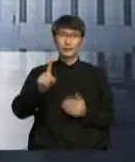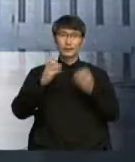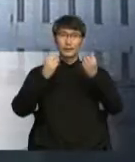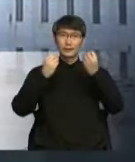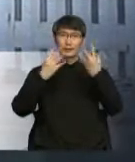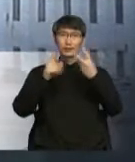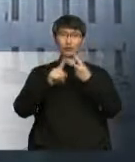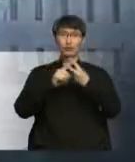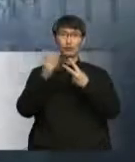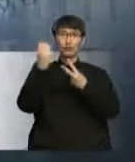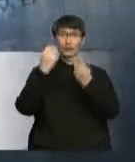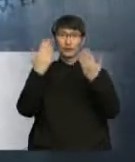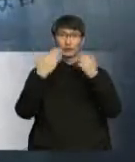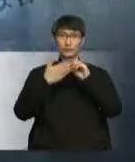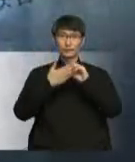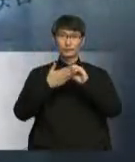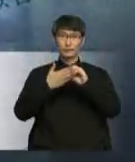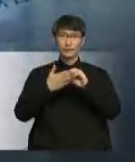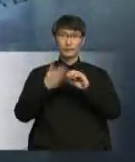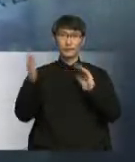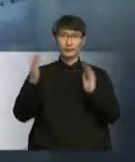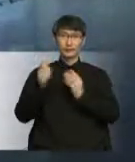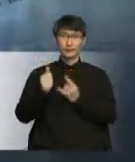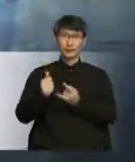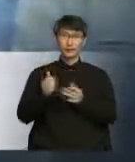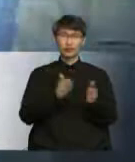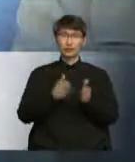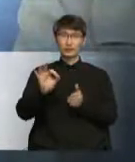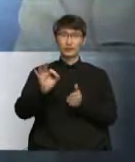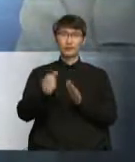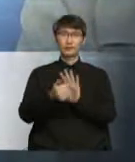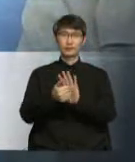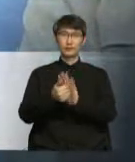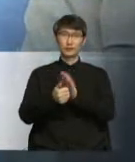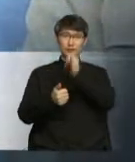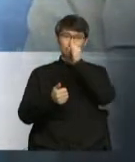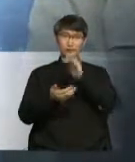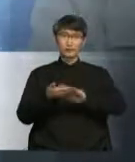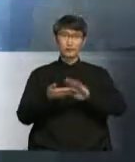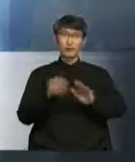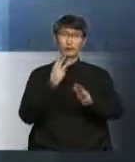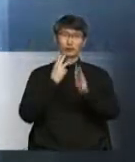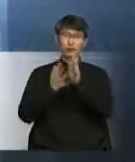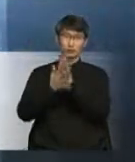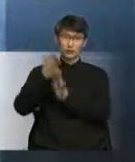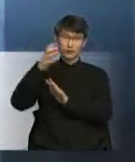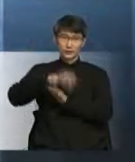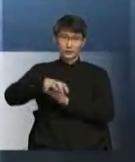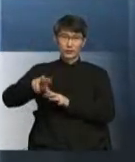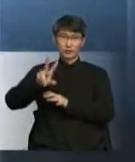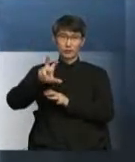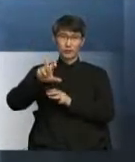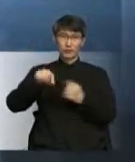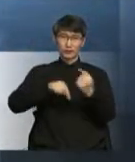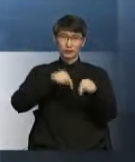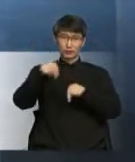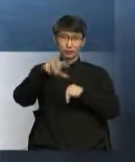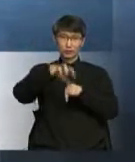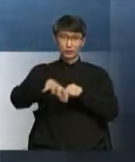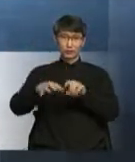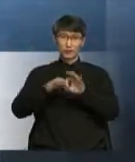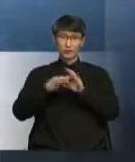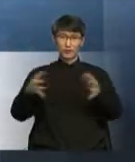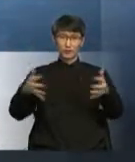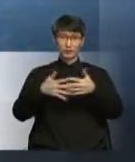2021학년도 중고등학교에 들어가는 신입생들에게 입학 준비금이 지원됩니다. 서울시교육청과 서울시, 25개 자치구가